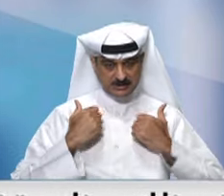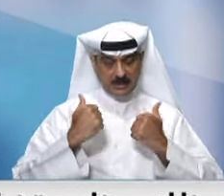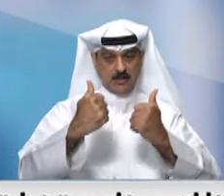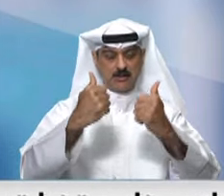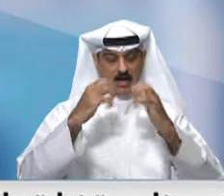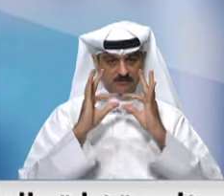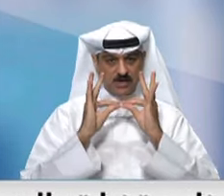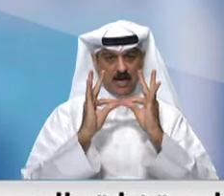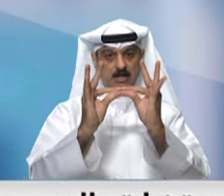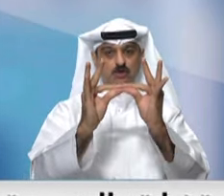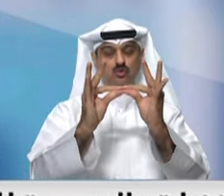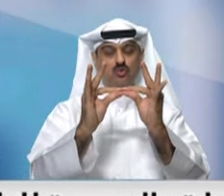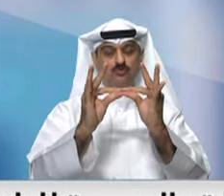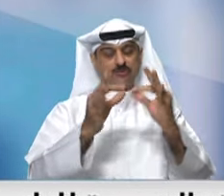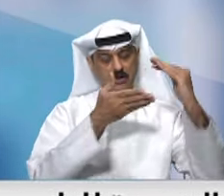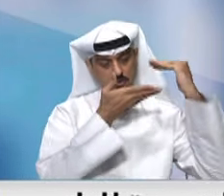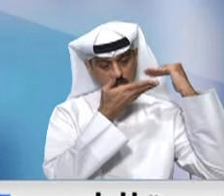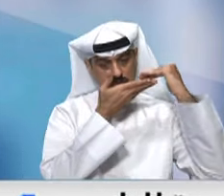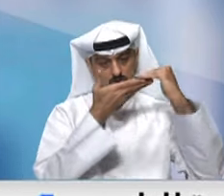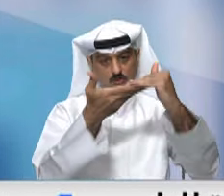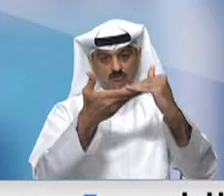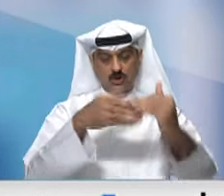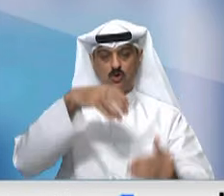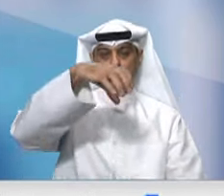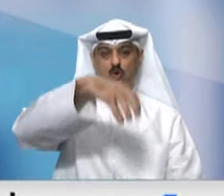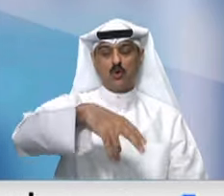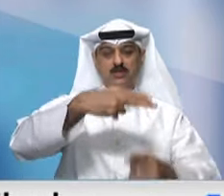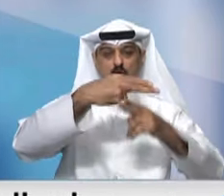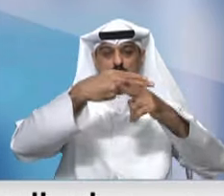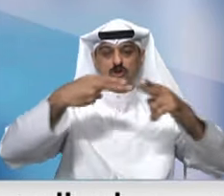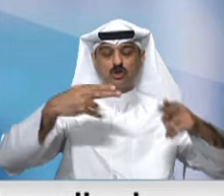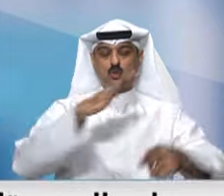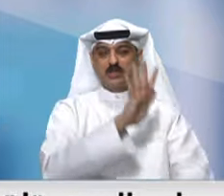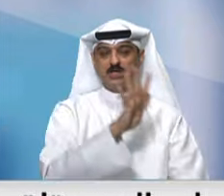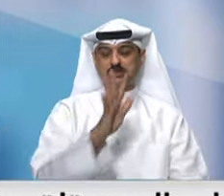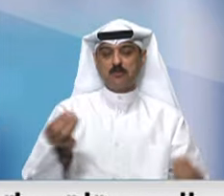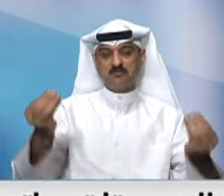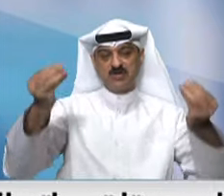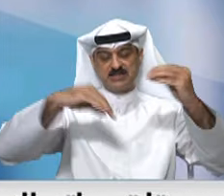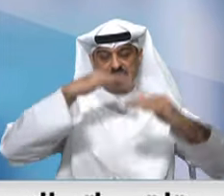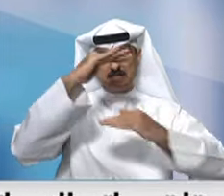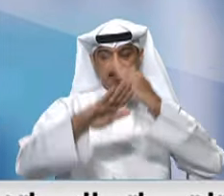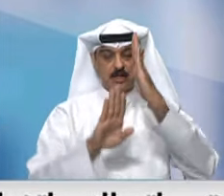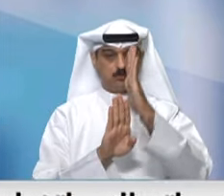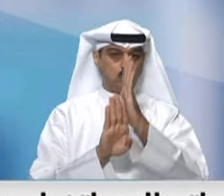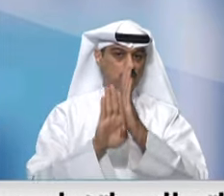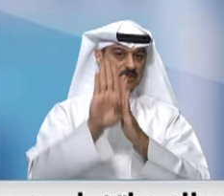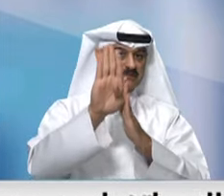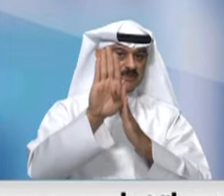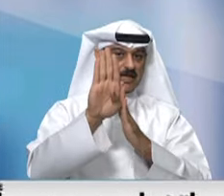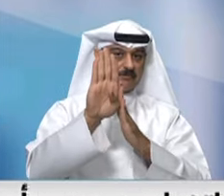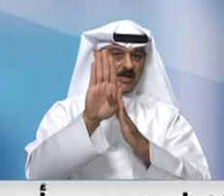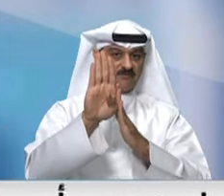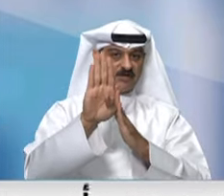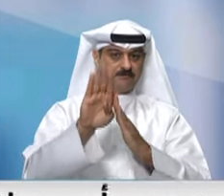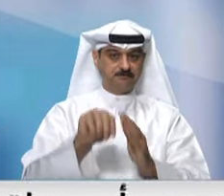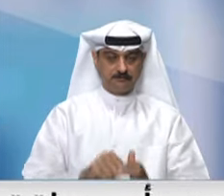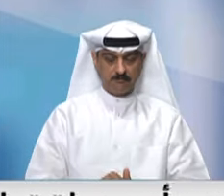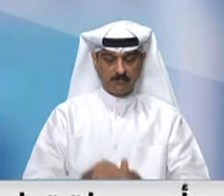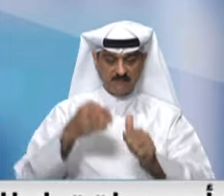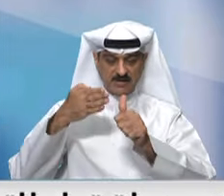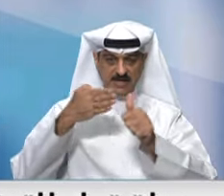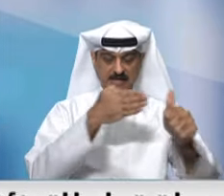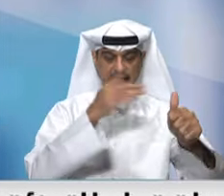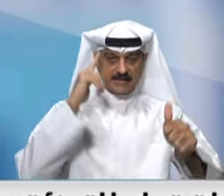والعافيه والتوفيق ولوله الكويت وشعبها المزيد من التطور والازدهار والنمو تحت